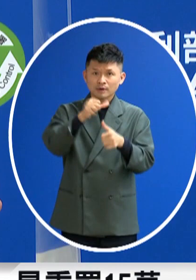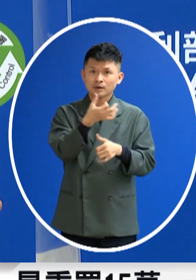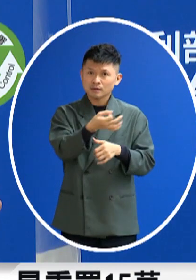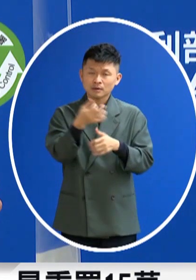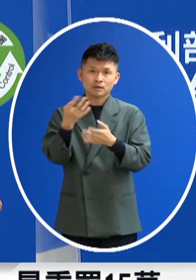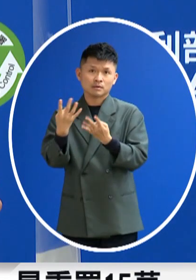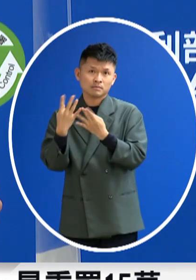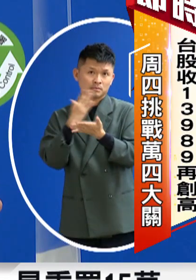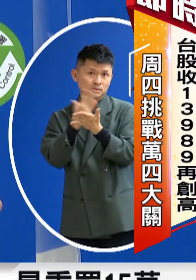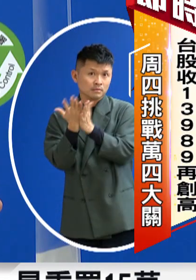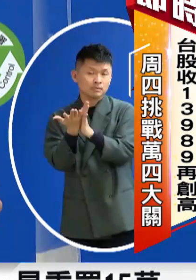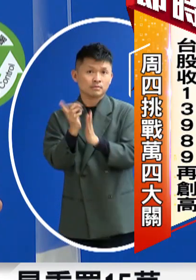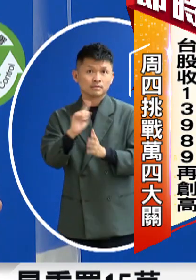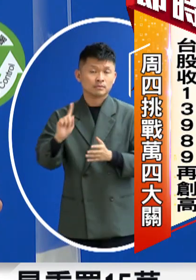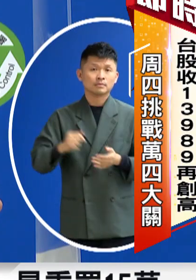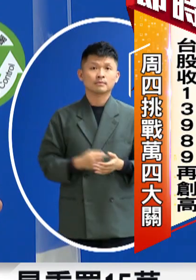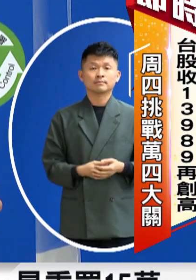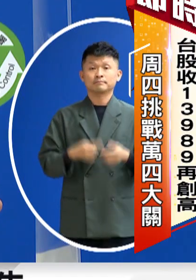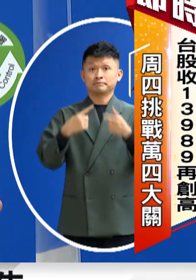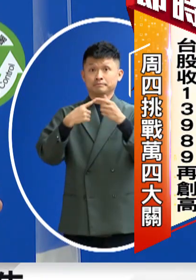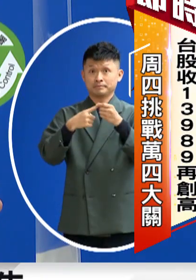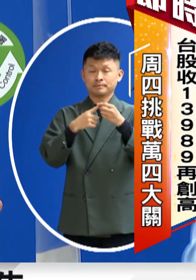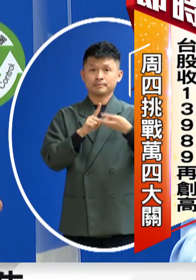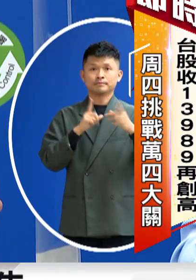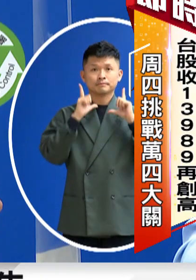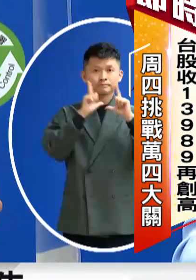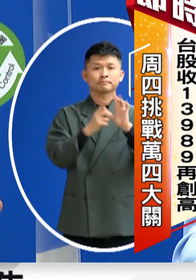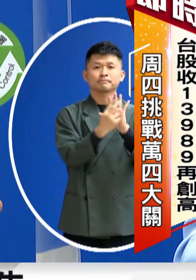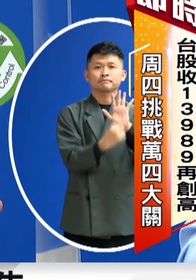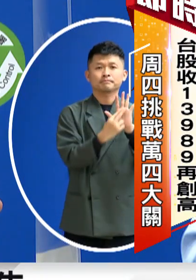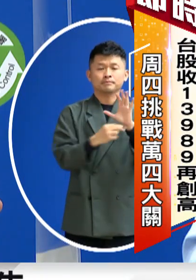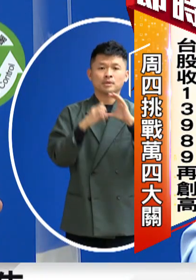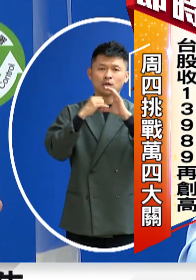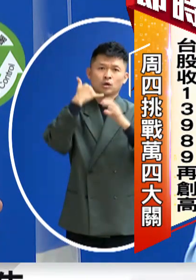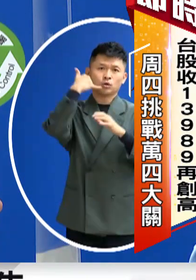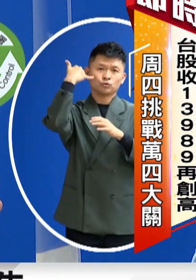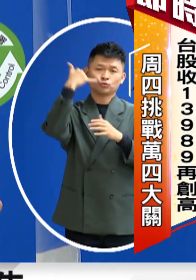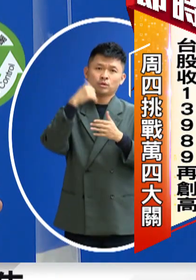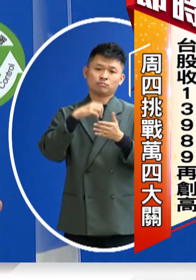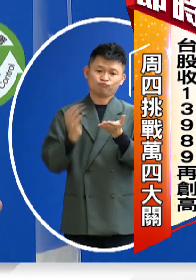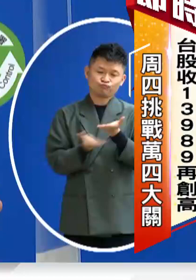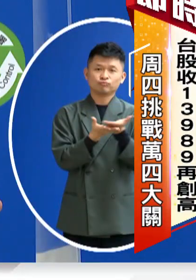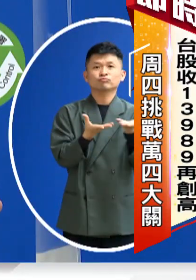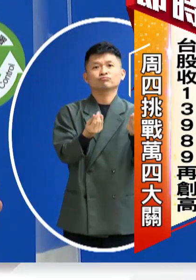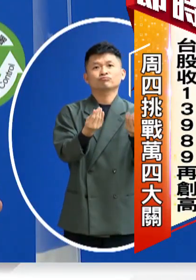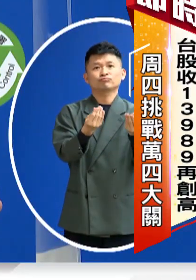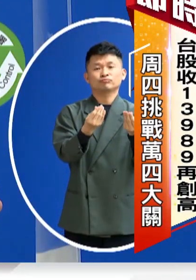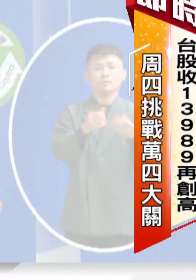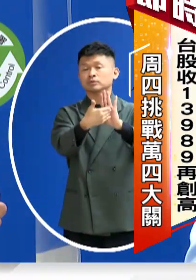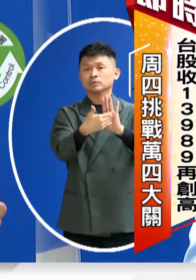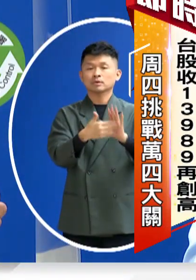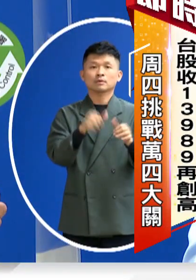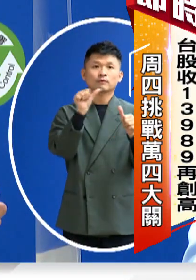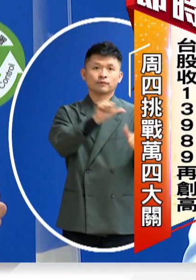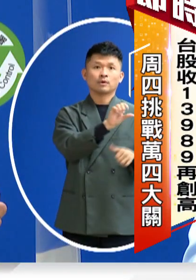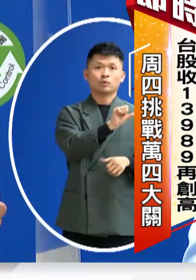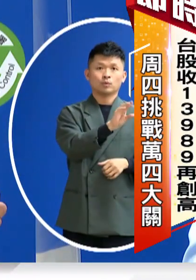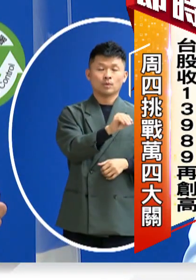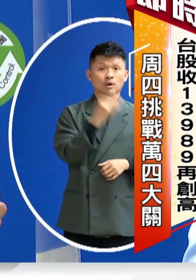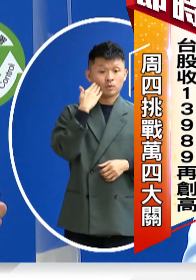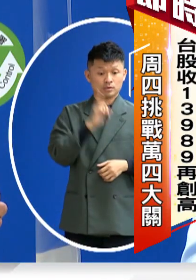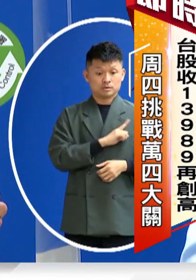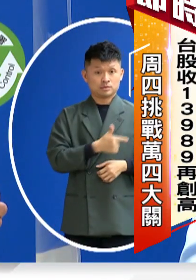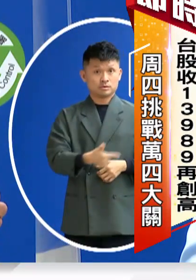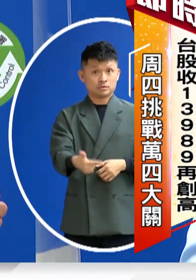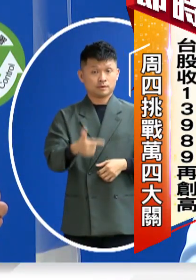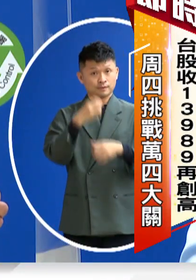标准也出炉， 主动说明未持有核酸检验报告，那处分10000元；因自费裁检者